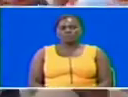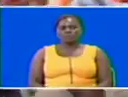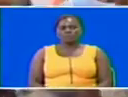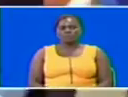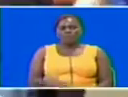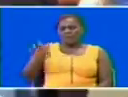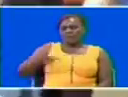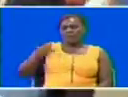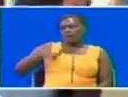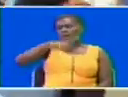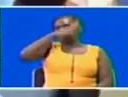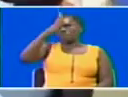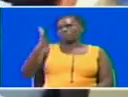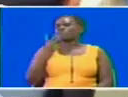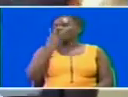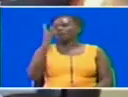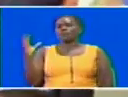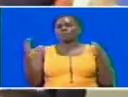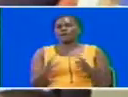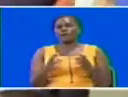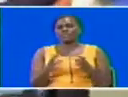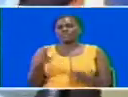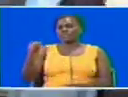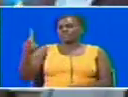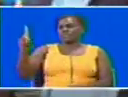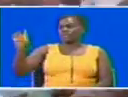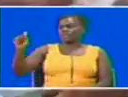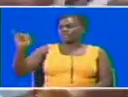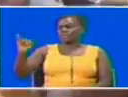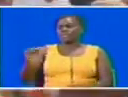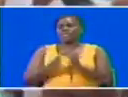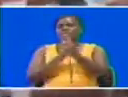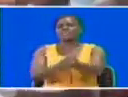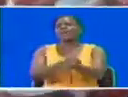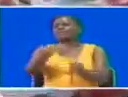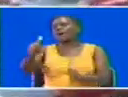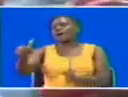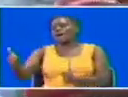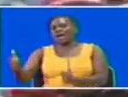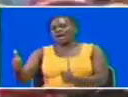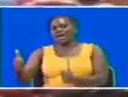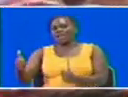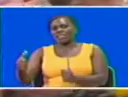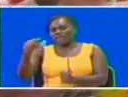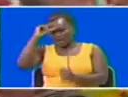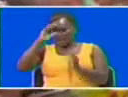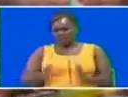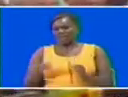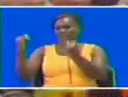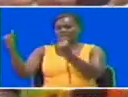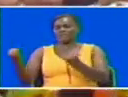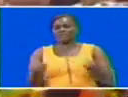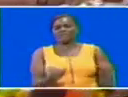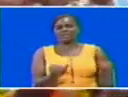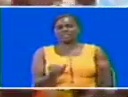Charity Ngilu wa chama cha NARC, Wavinya Ndeti wa chama cha Uzalendo na viongozi wengine kwa mwaliko wa gavana wa Makueni Kivutha